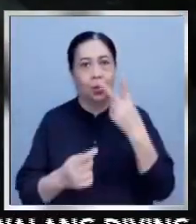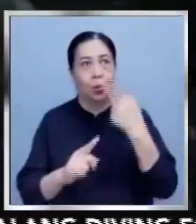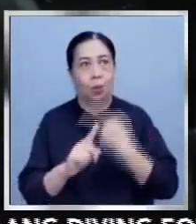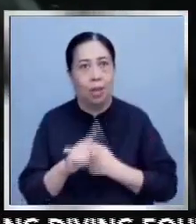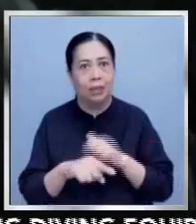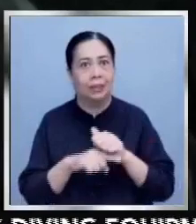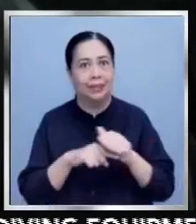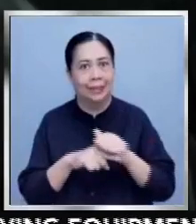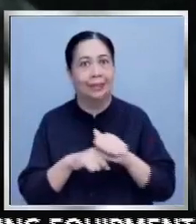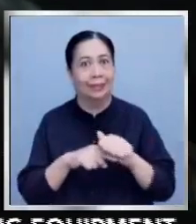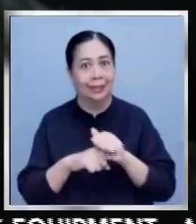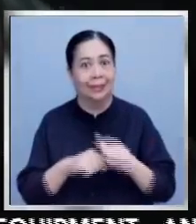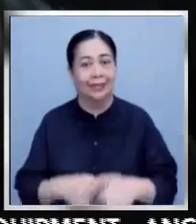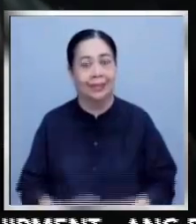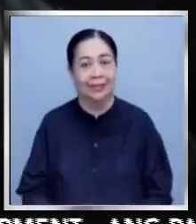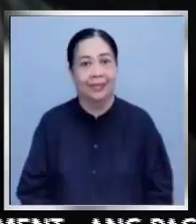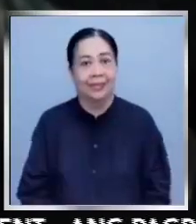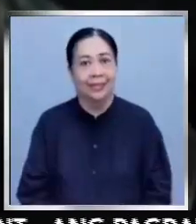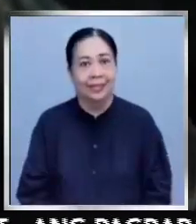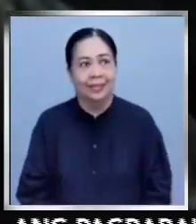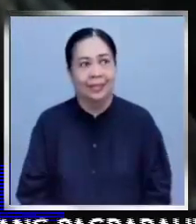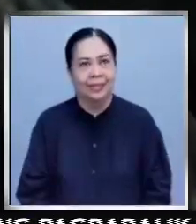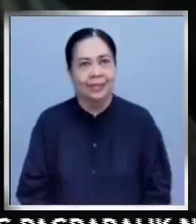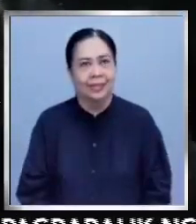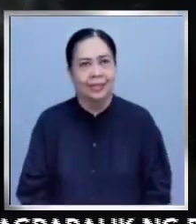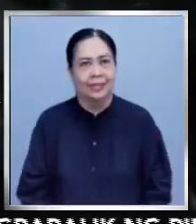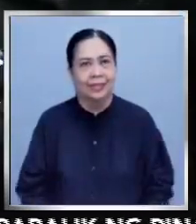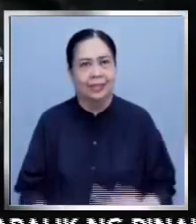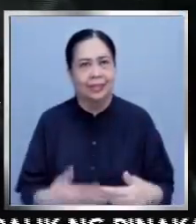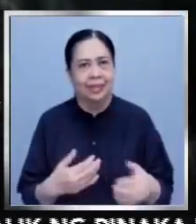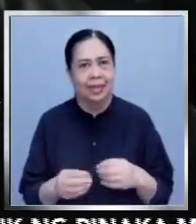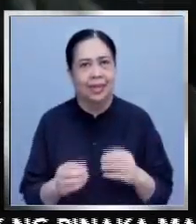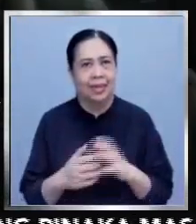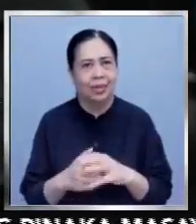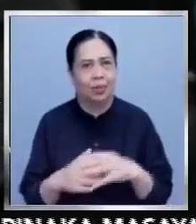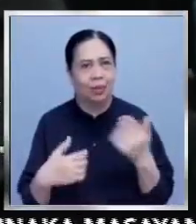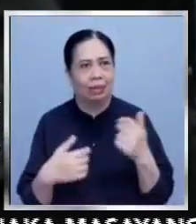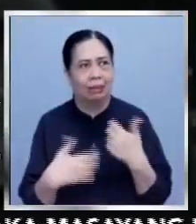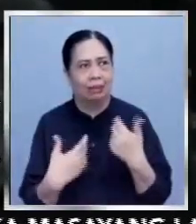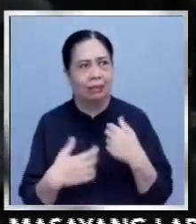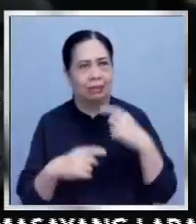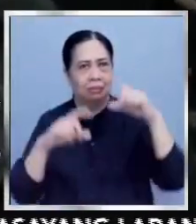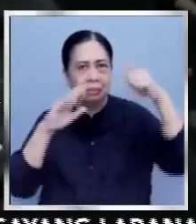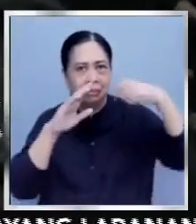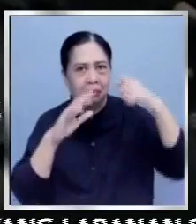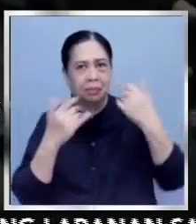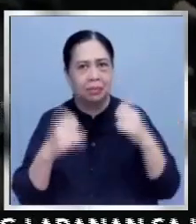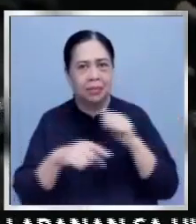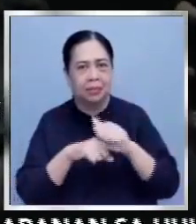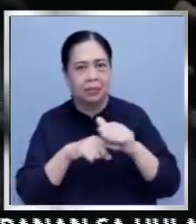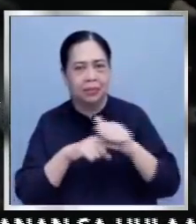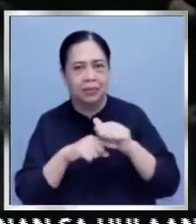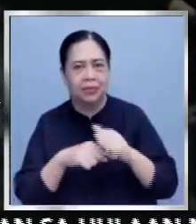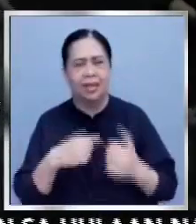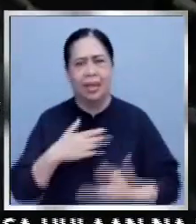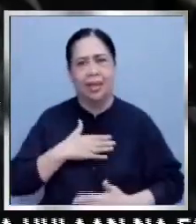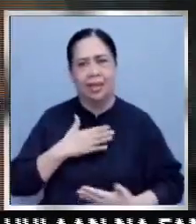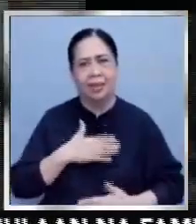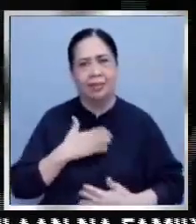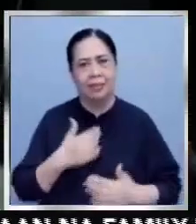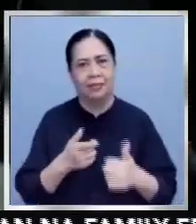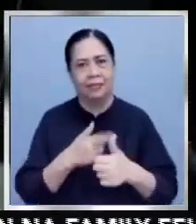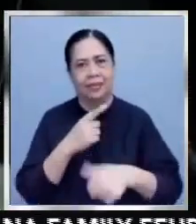training, na kahit wala akong taping, may training pa din. Okay naman, happy naman kasi first time